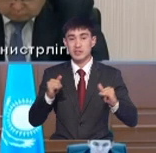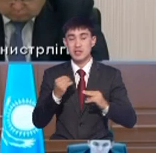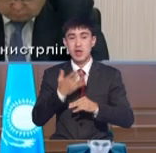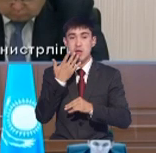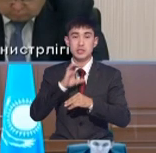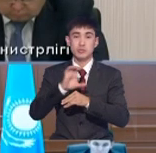экспорта